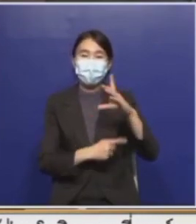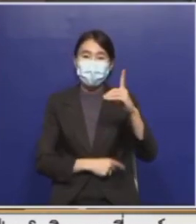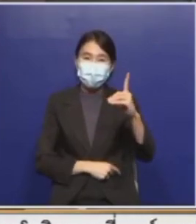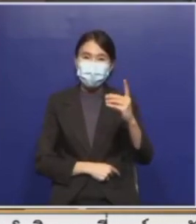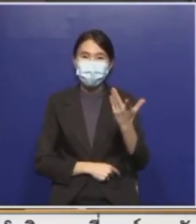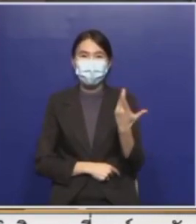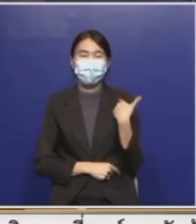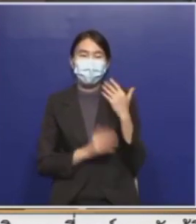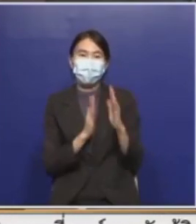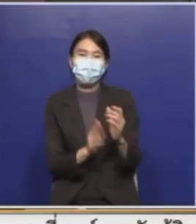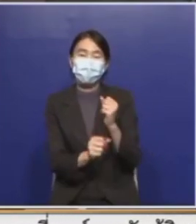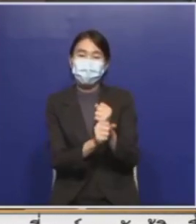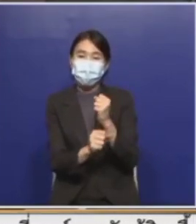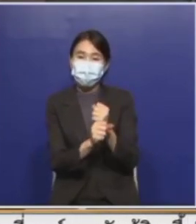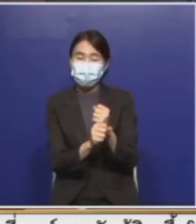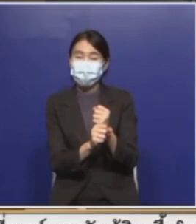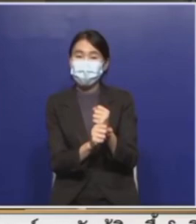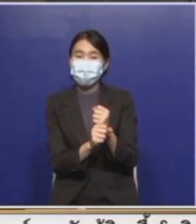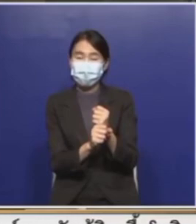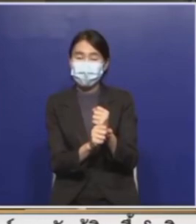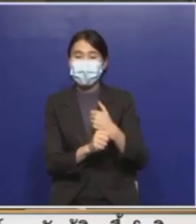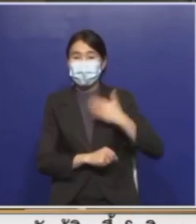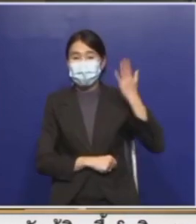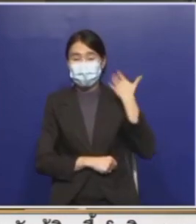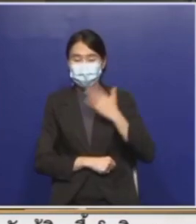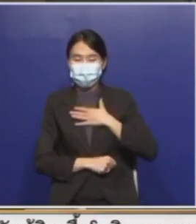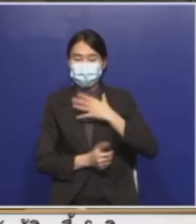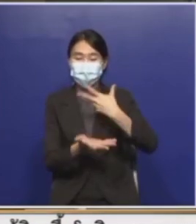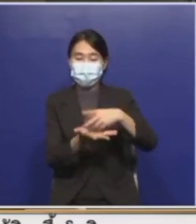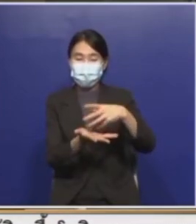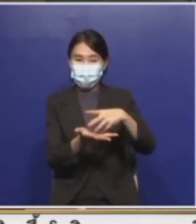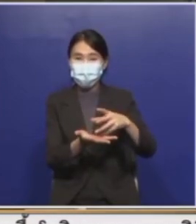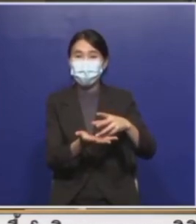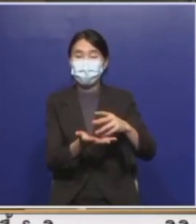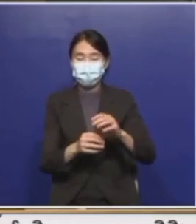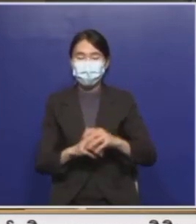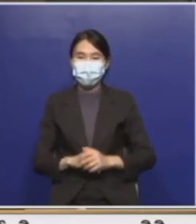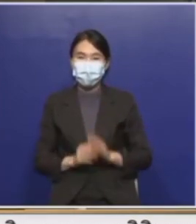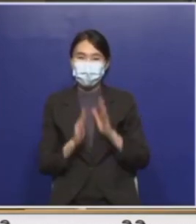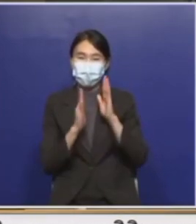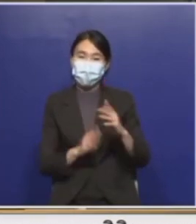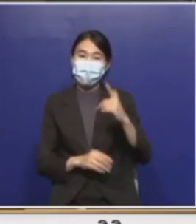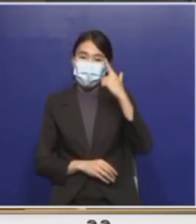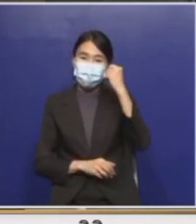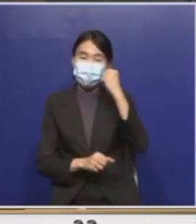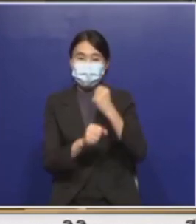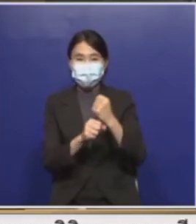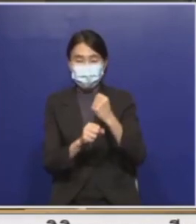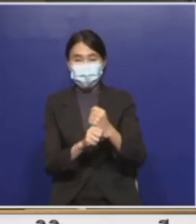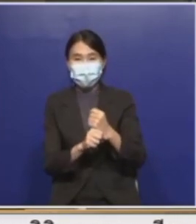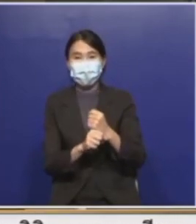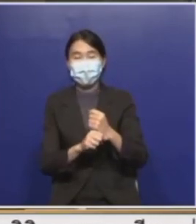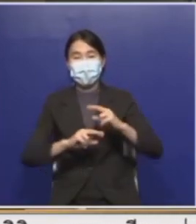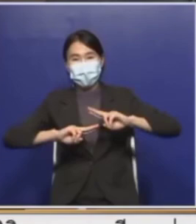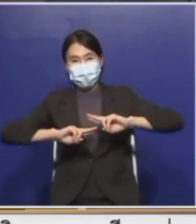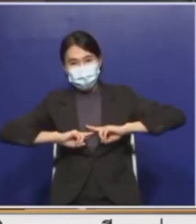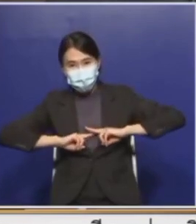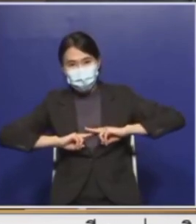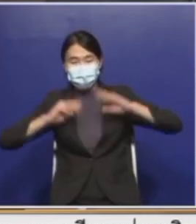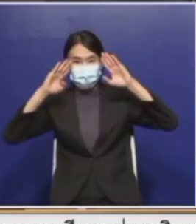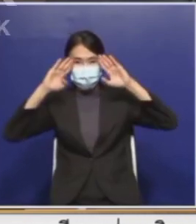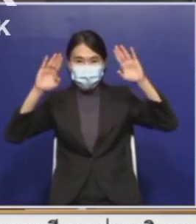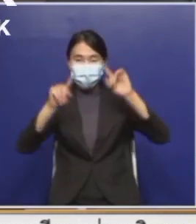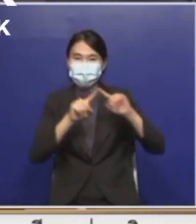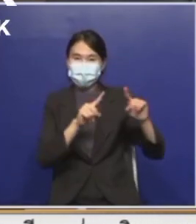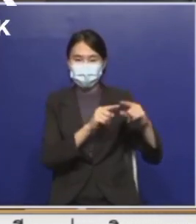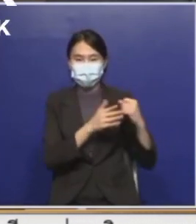เจ้าหน้าที่ที่ผมได้นำเรีนเมอกี้ครับนาวิชาการองคกณพนายกาจทมสบการณ์เข้ามาช่วยก